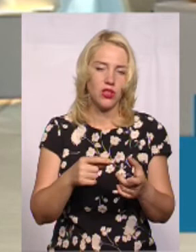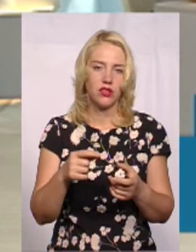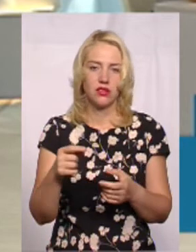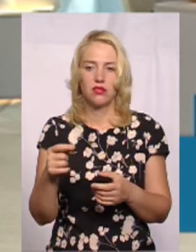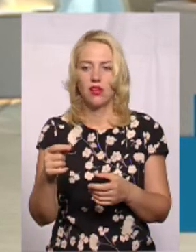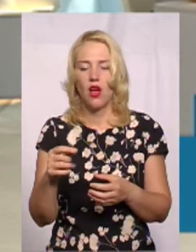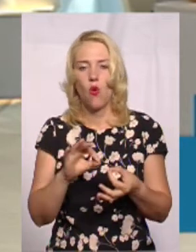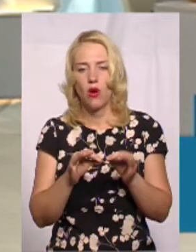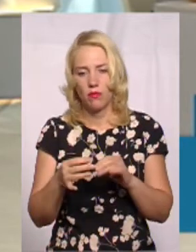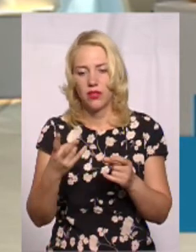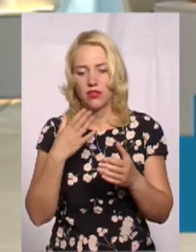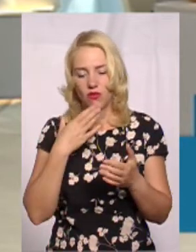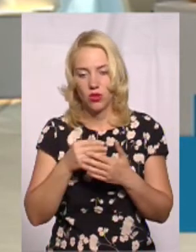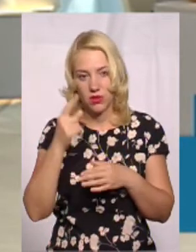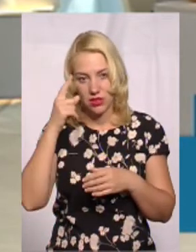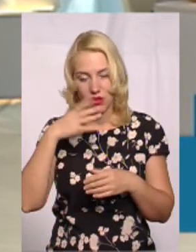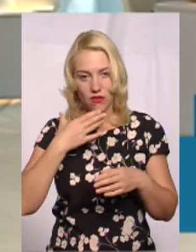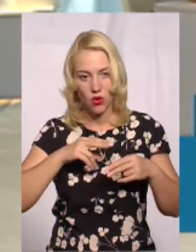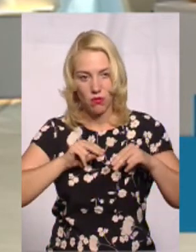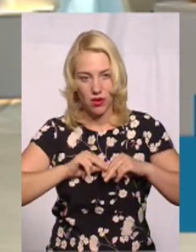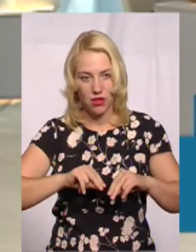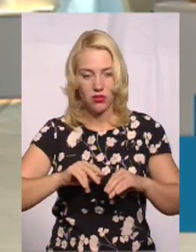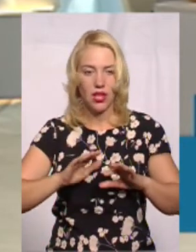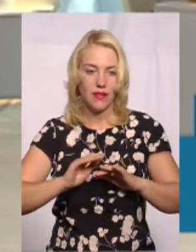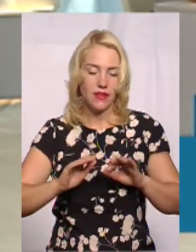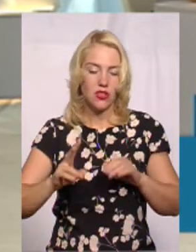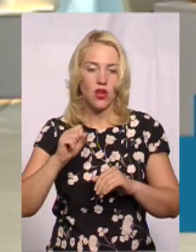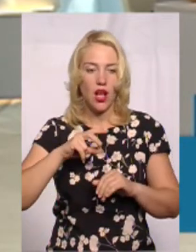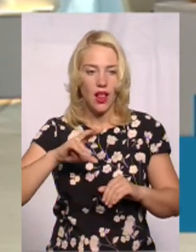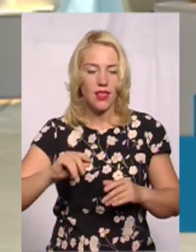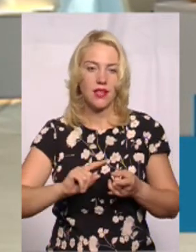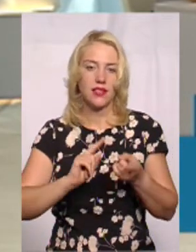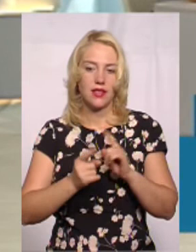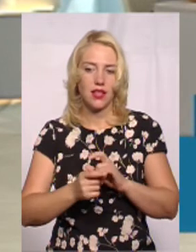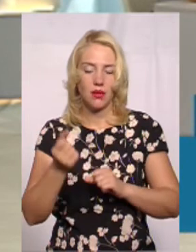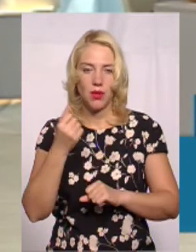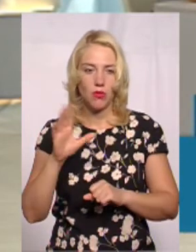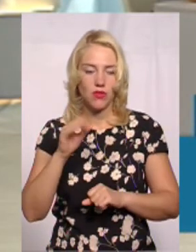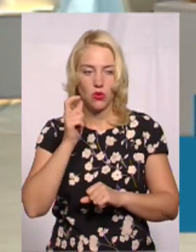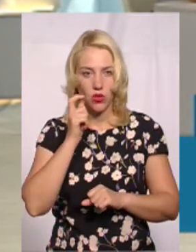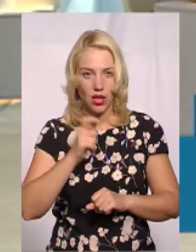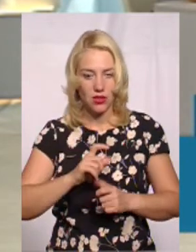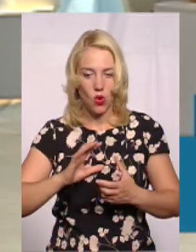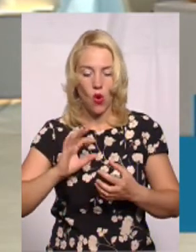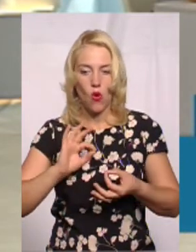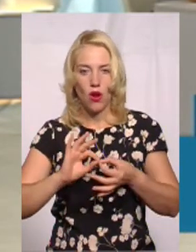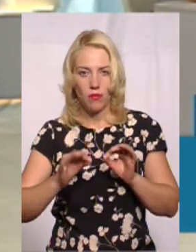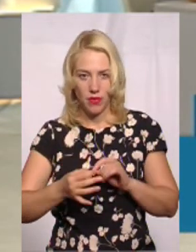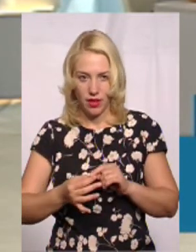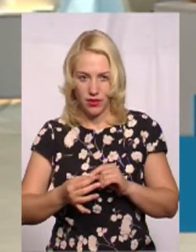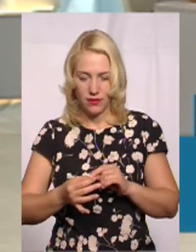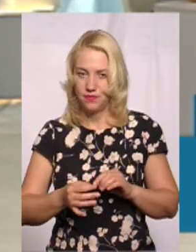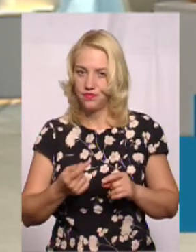своїми знаннями, своєю працею, більше працею дитячою, але стати переможцем з української олімпіади, тим паче на